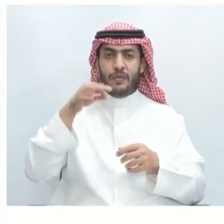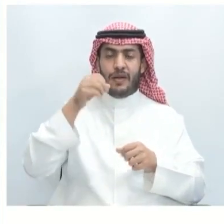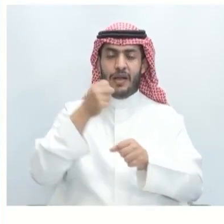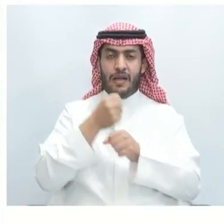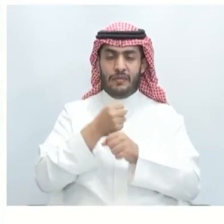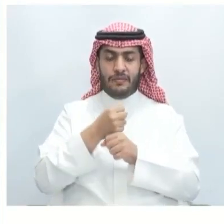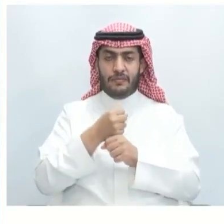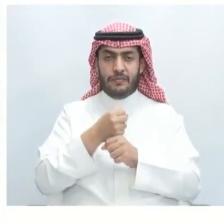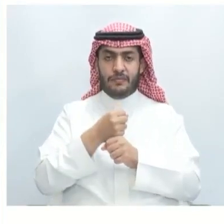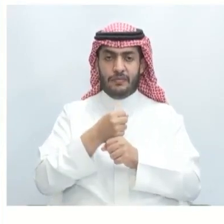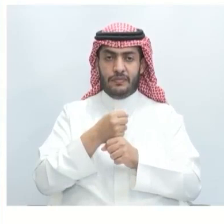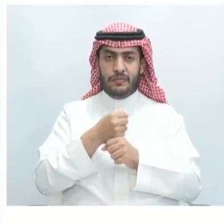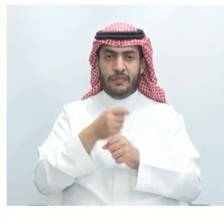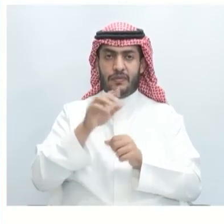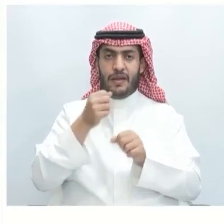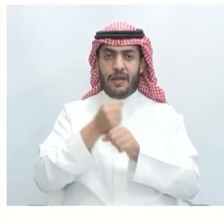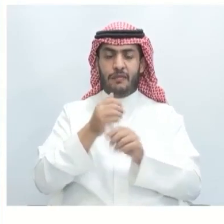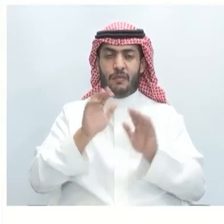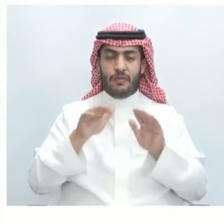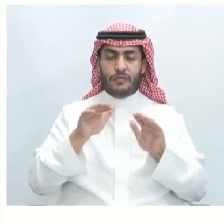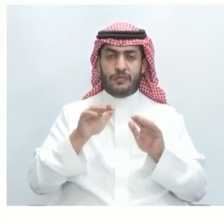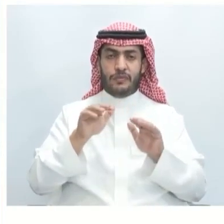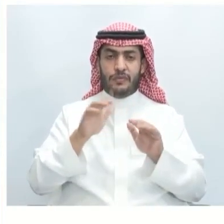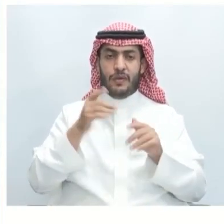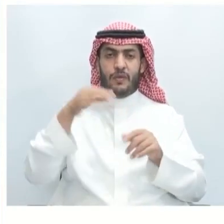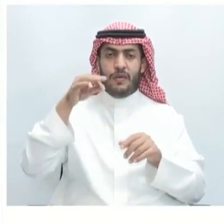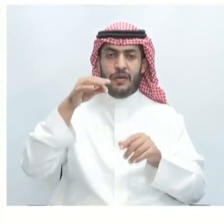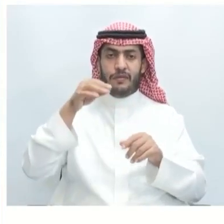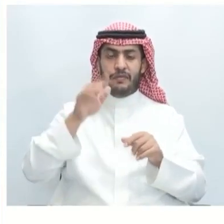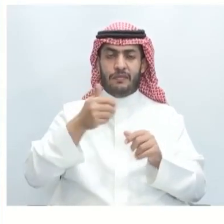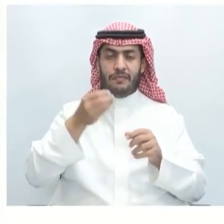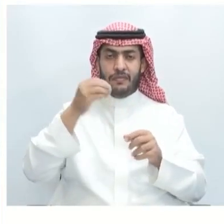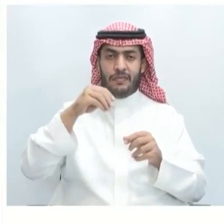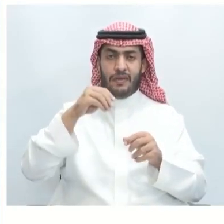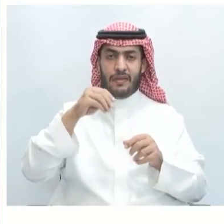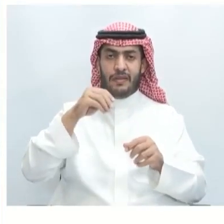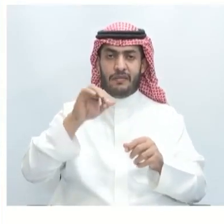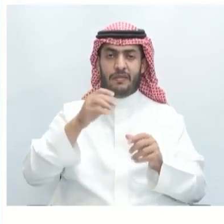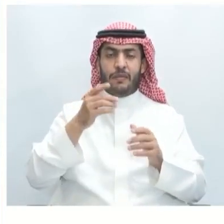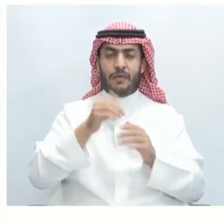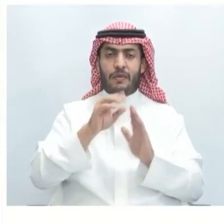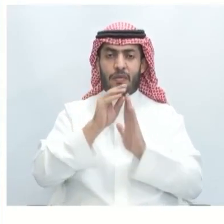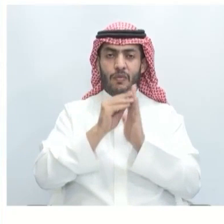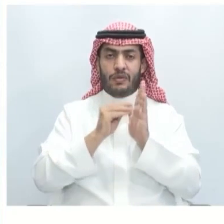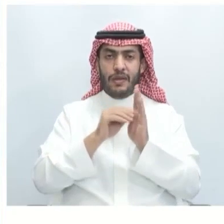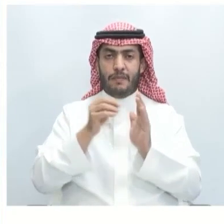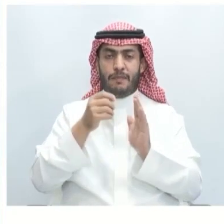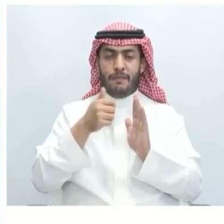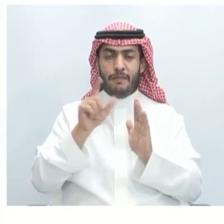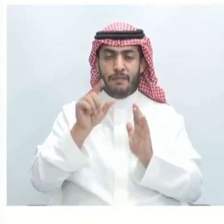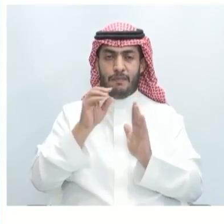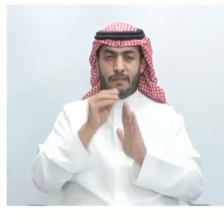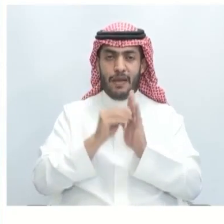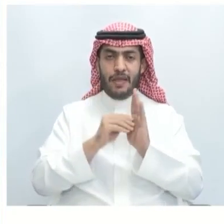العمل ورقه العمل الذي قمنا بالعمل عليها او الورقه التي قمنا عليها في ادخال او نماذج البيانات او انشاء